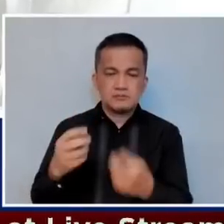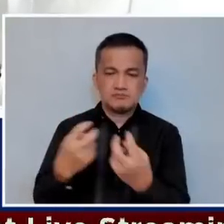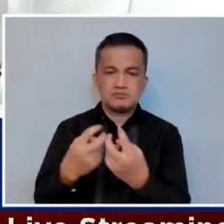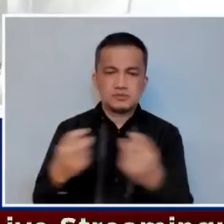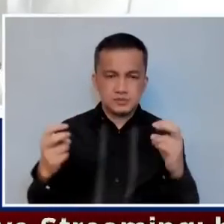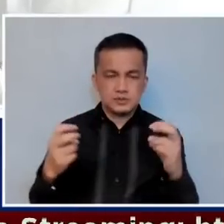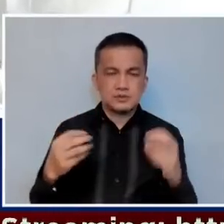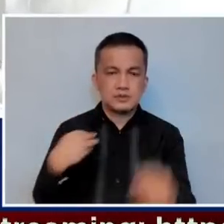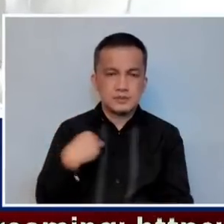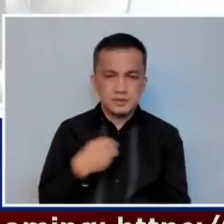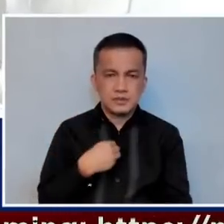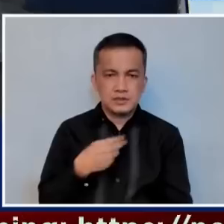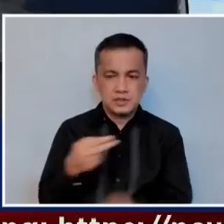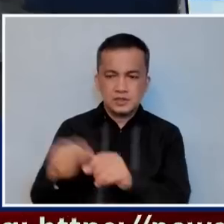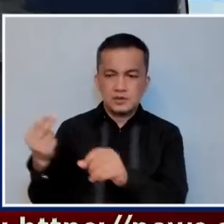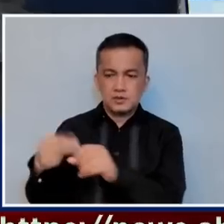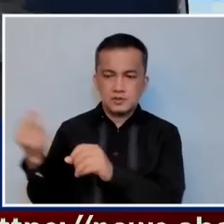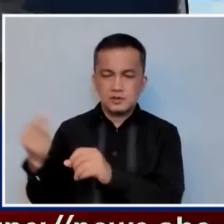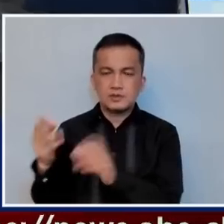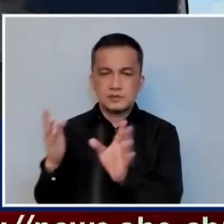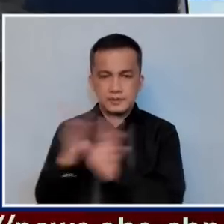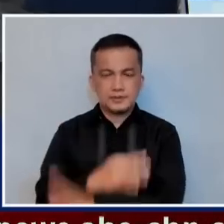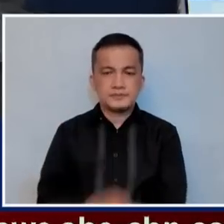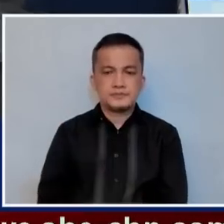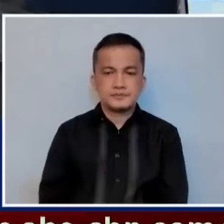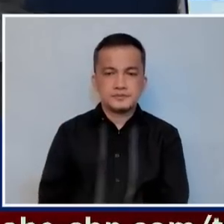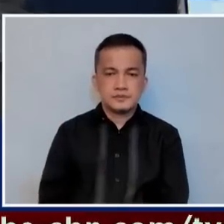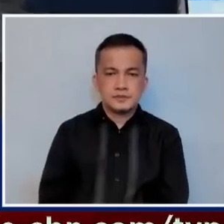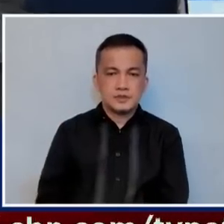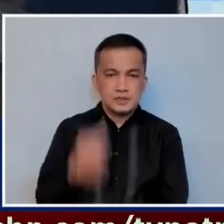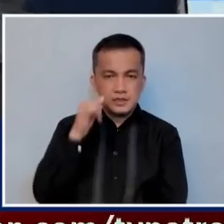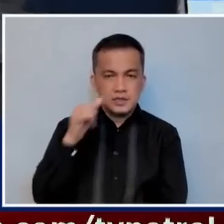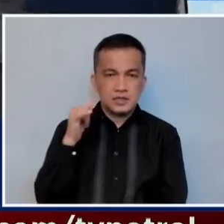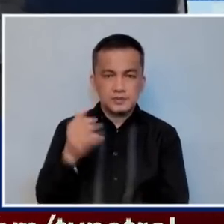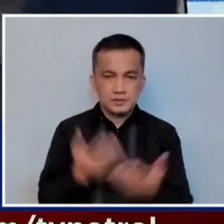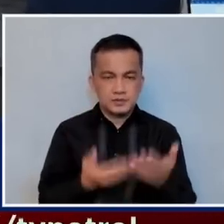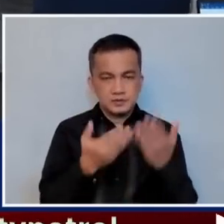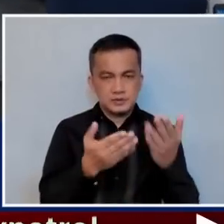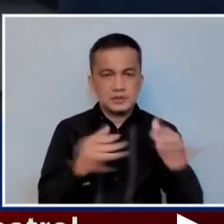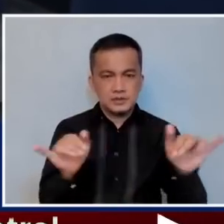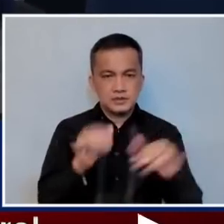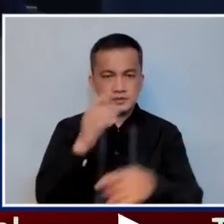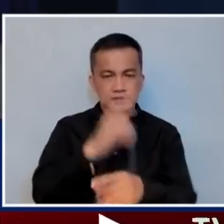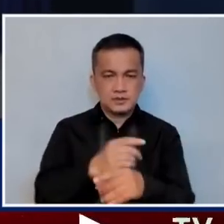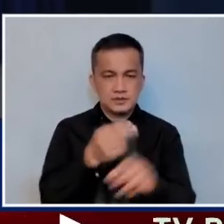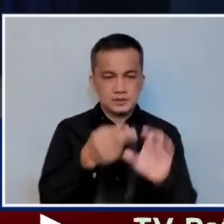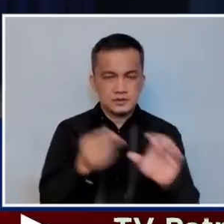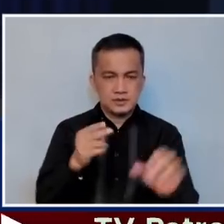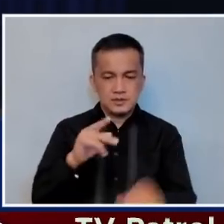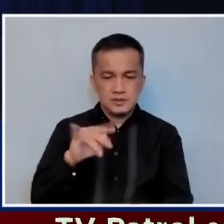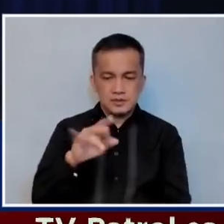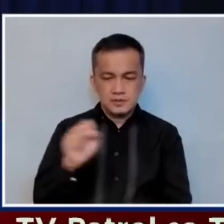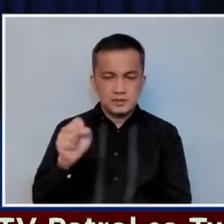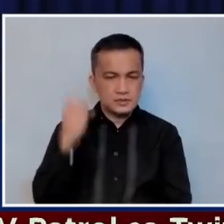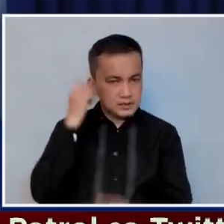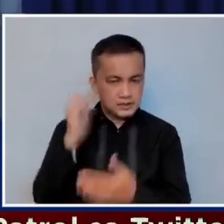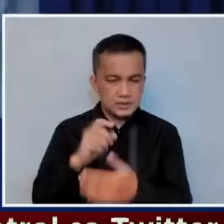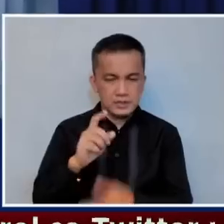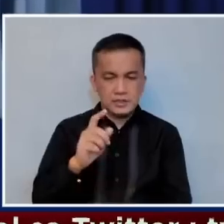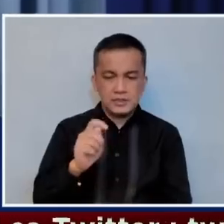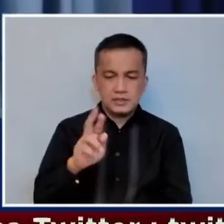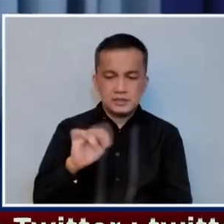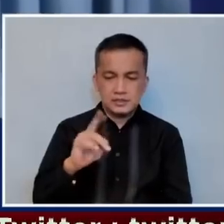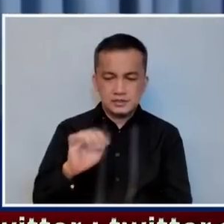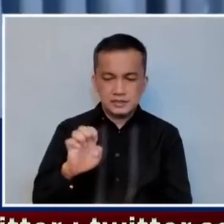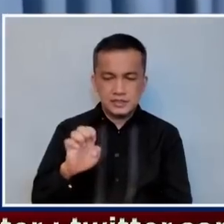ang nawala at napalitan. Nagpasa kahapon ng kanyang same-day resignation letter si Press Secretary Trixie Cruz Angeles